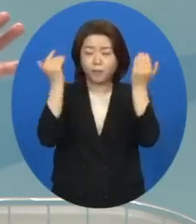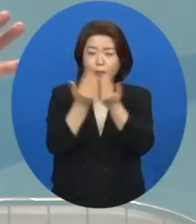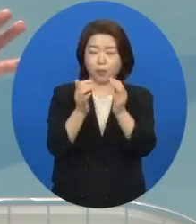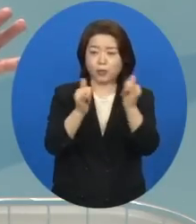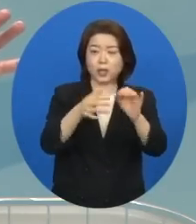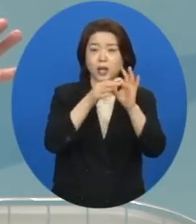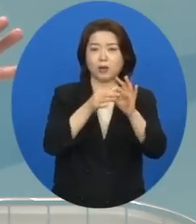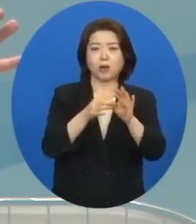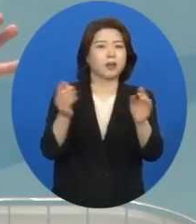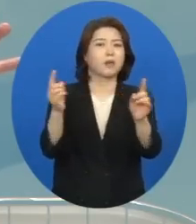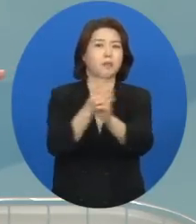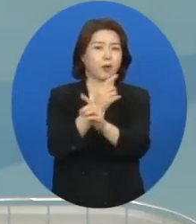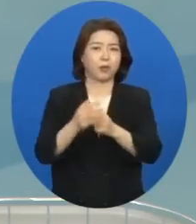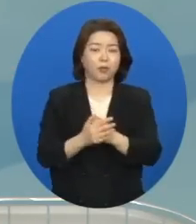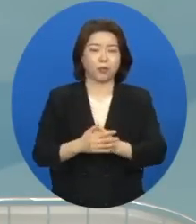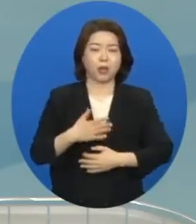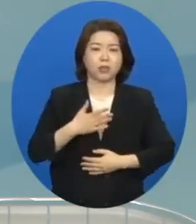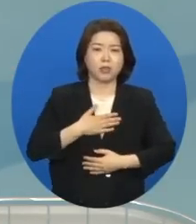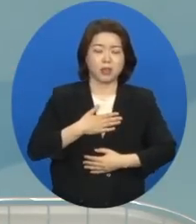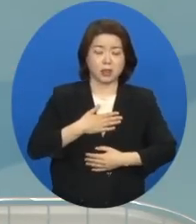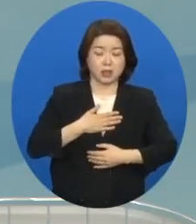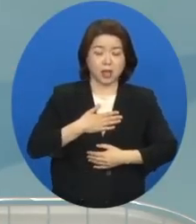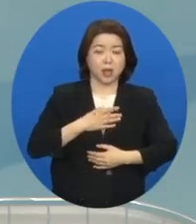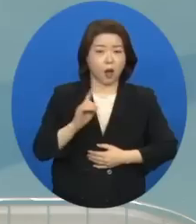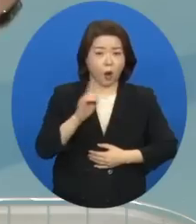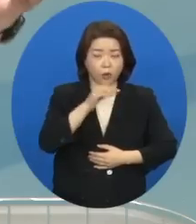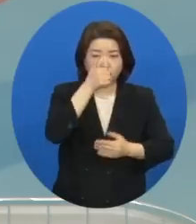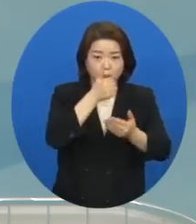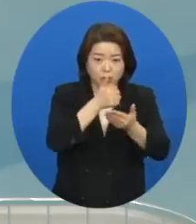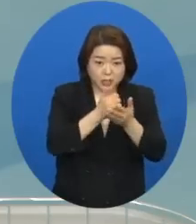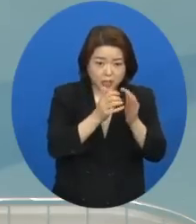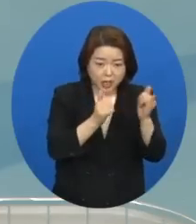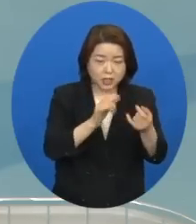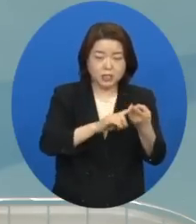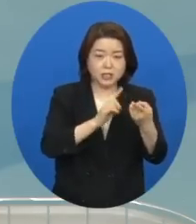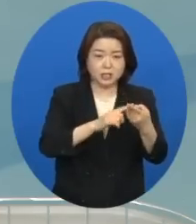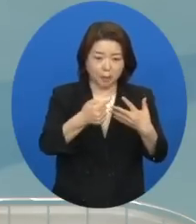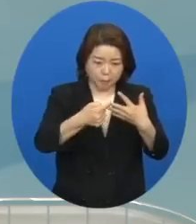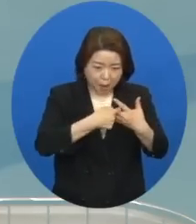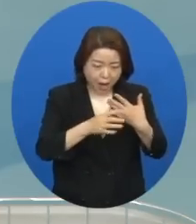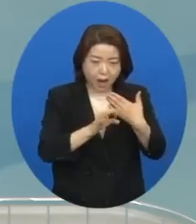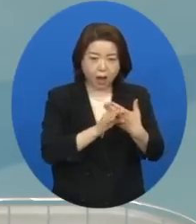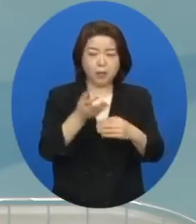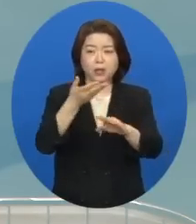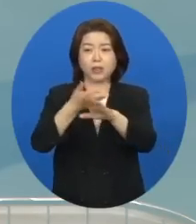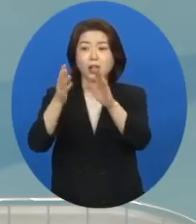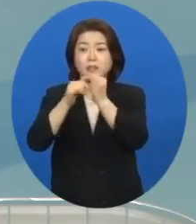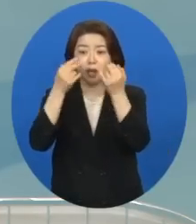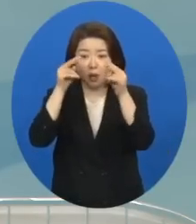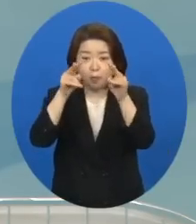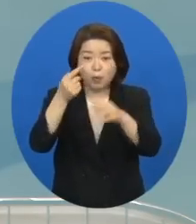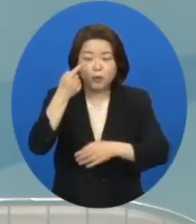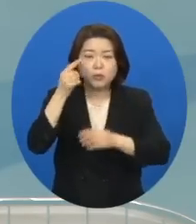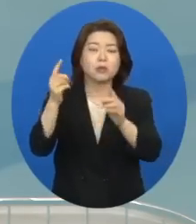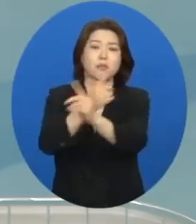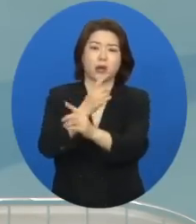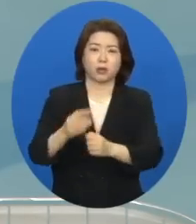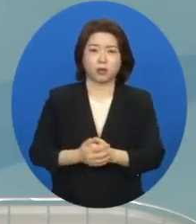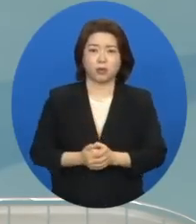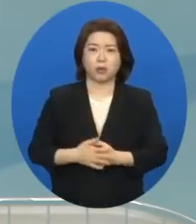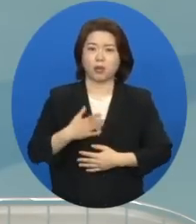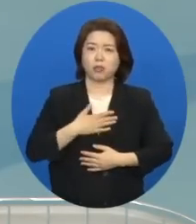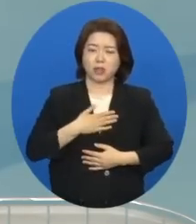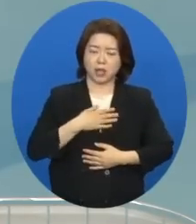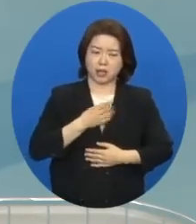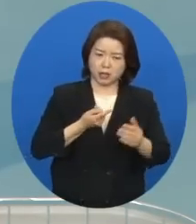달라집니다. 내가 어떤 죄인인가를 알게 되면 다른 사람을 보는 눈이 달라져요. 아유, 살인자보다도 더 큰